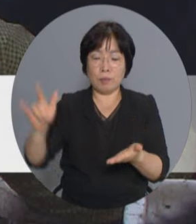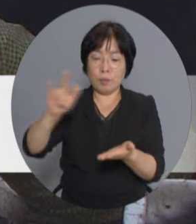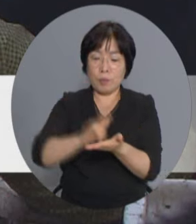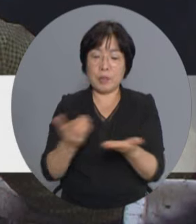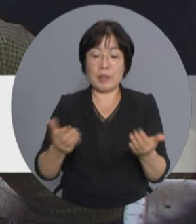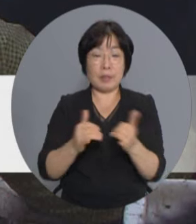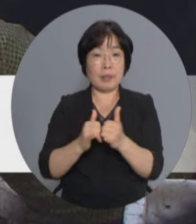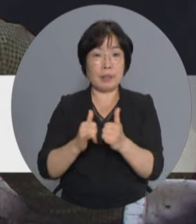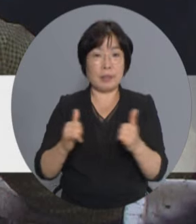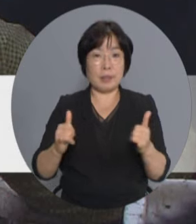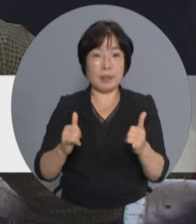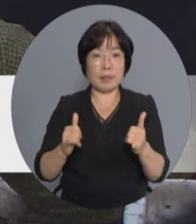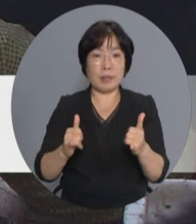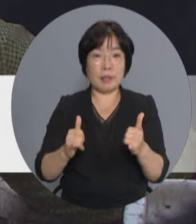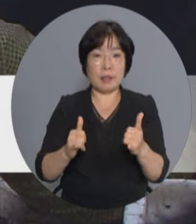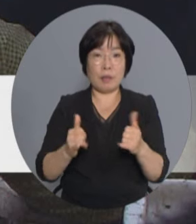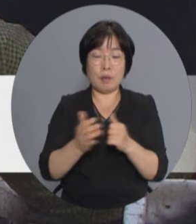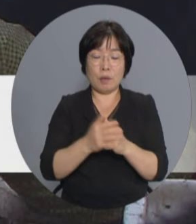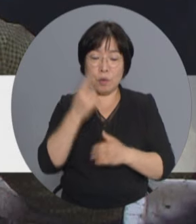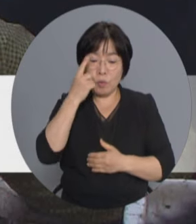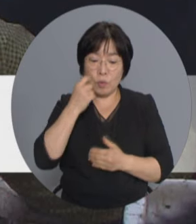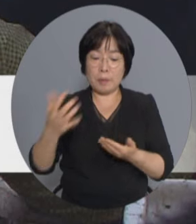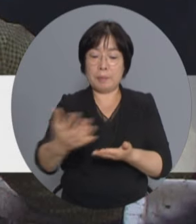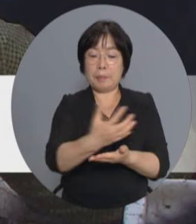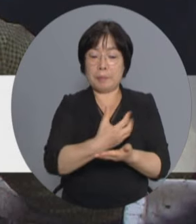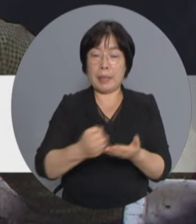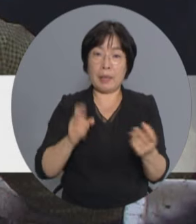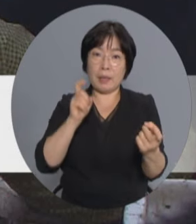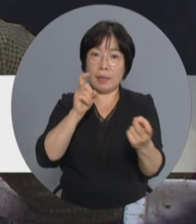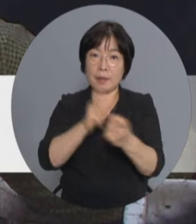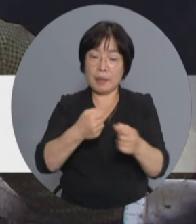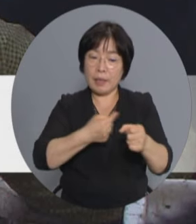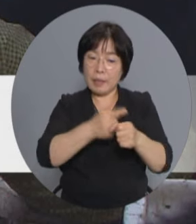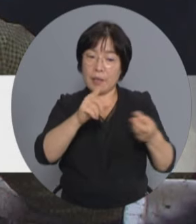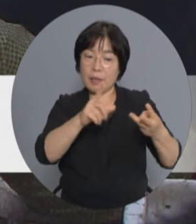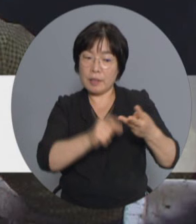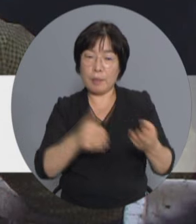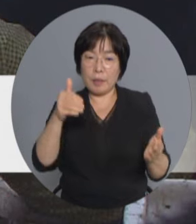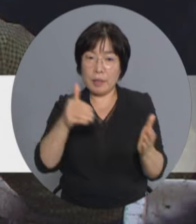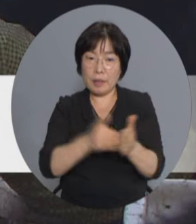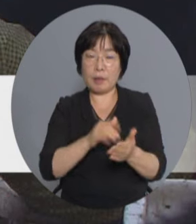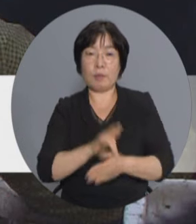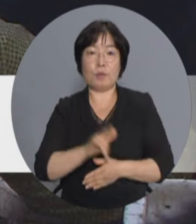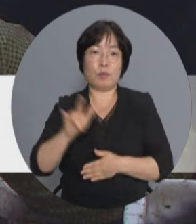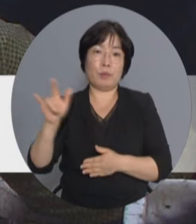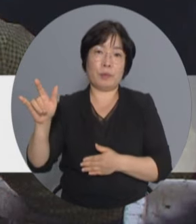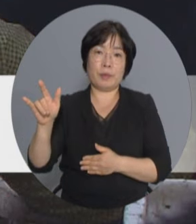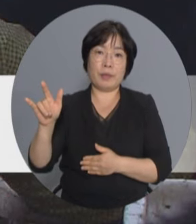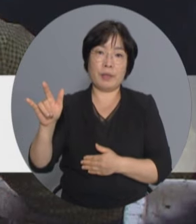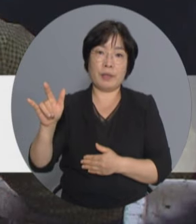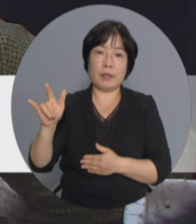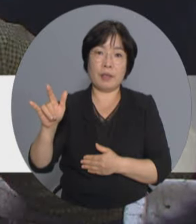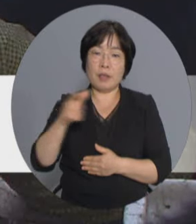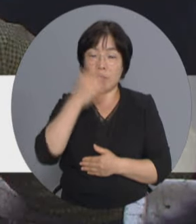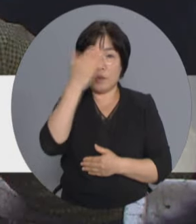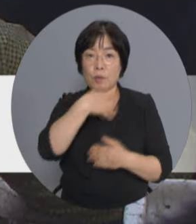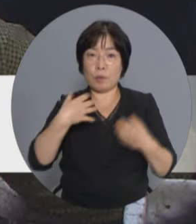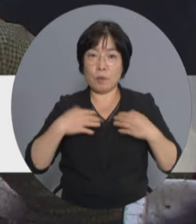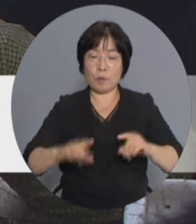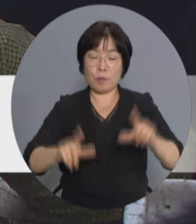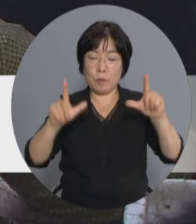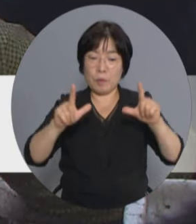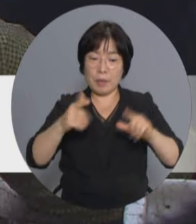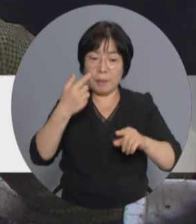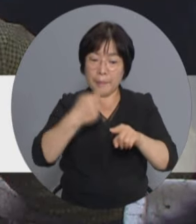외국인 계절 근로자들은 본격적인 굴 수확기를 맞아 내년 3월까지 일하고 돌아가는데요. 여수시가 올해